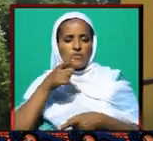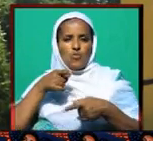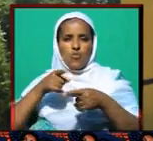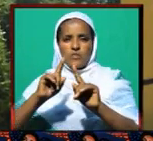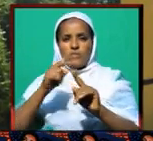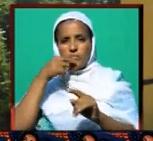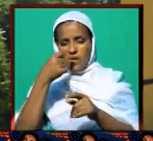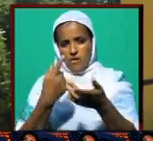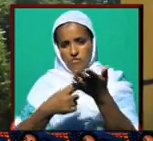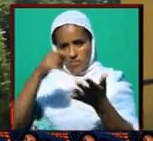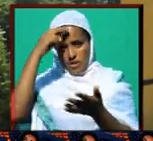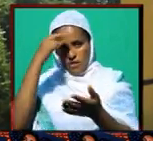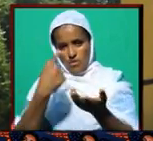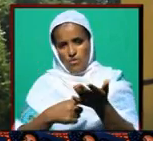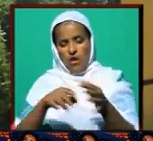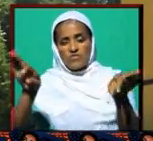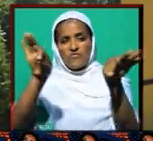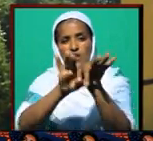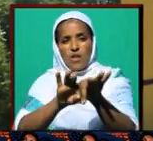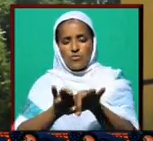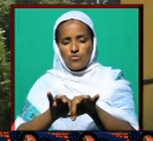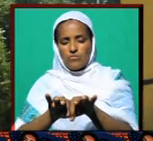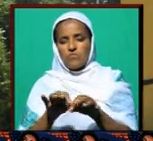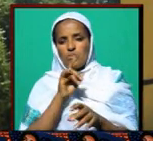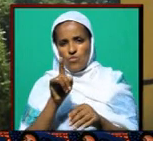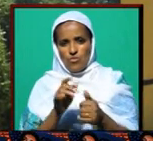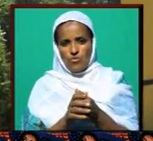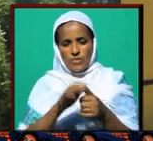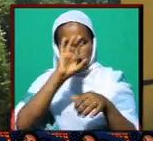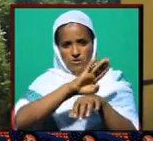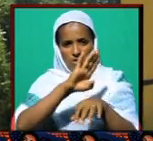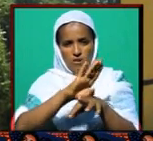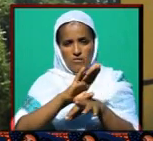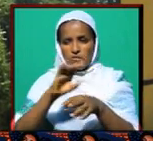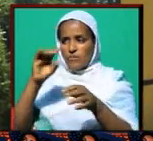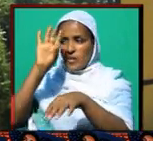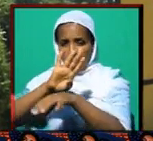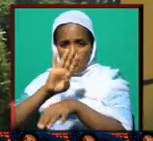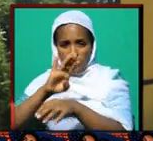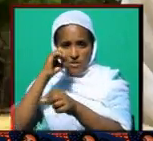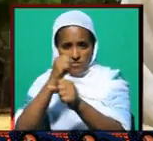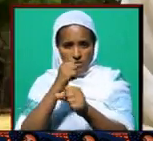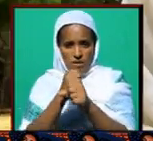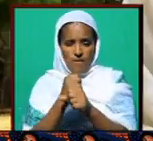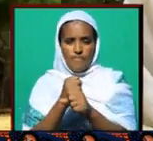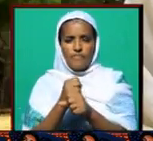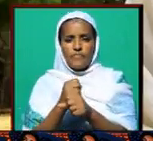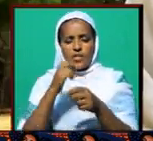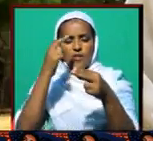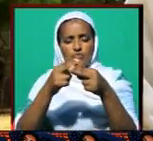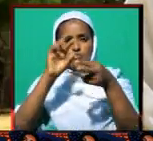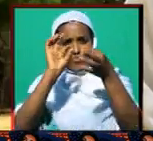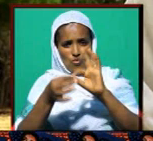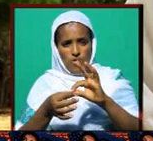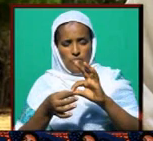እኔ በዚህ በፈረሰ ባሮዬ ቤት ብሎ እግዚአብሔር እንደወቀሰም የሚናገረው ለዚህ ነው። አስፈላጊነቱ አያጠያይቅም። ህንጻ